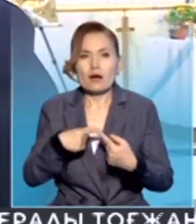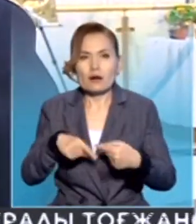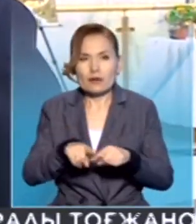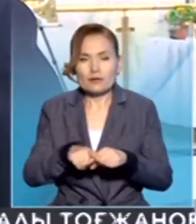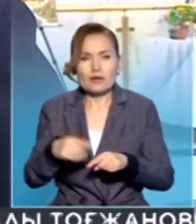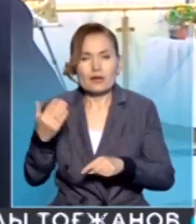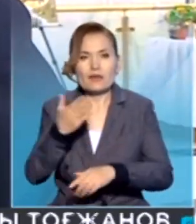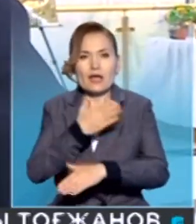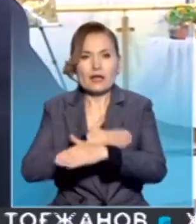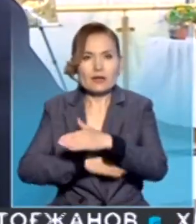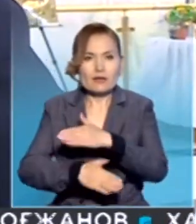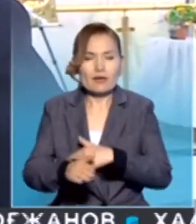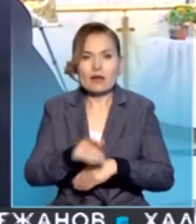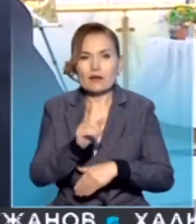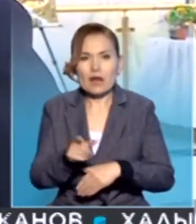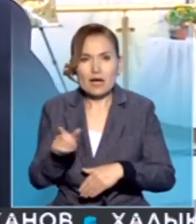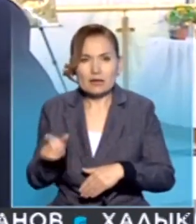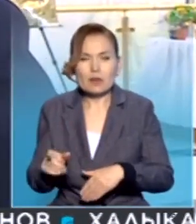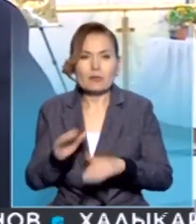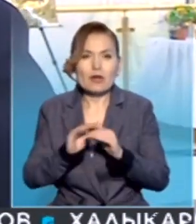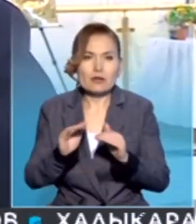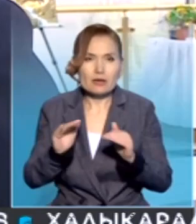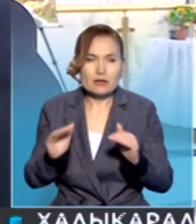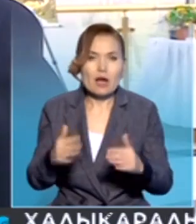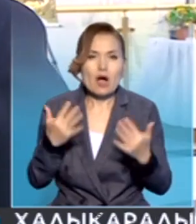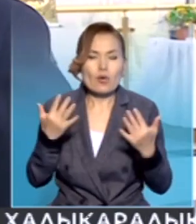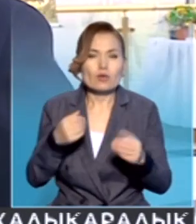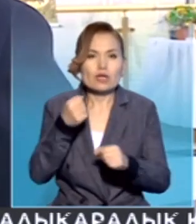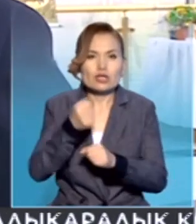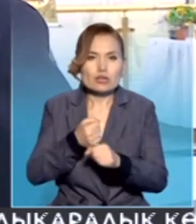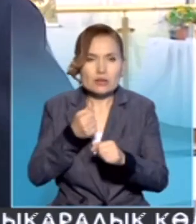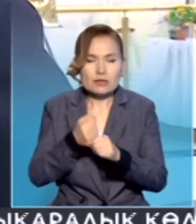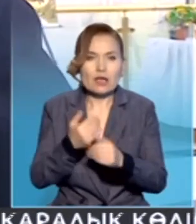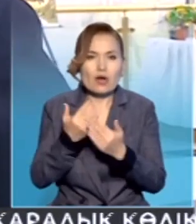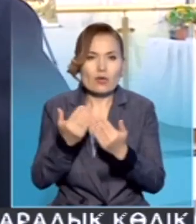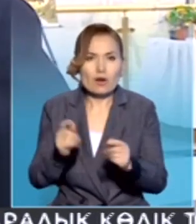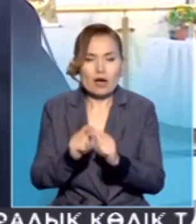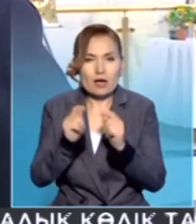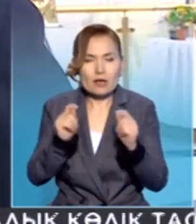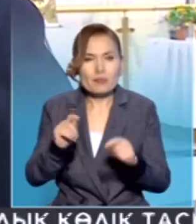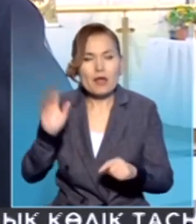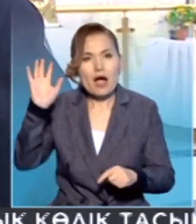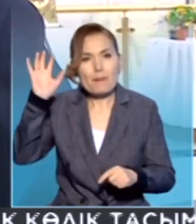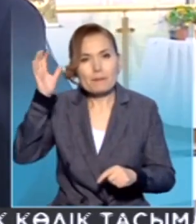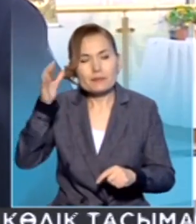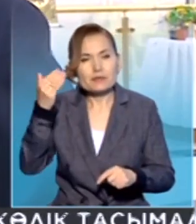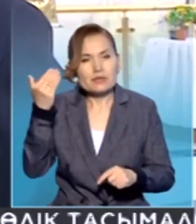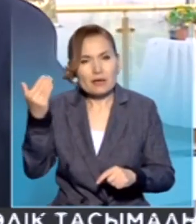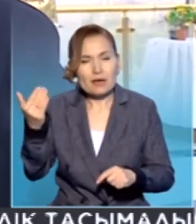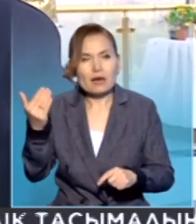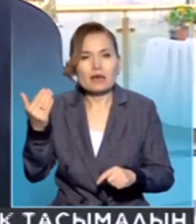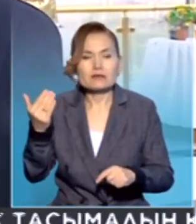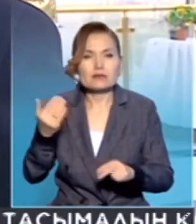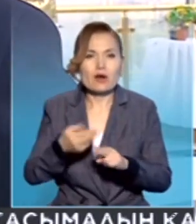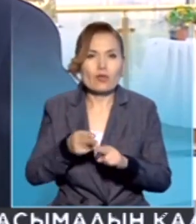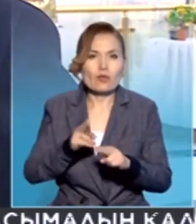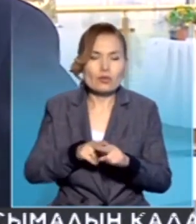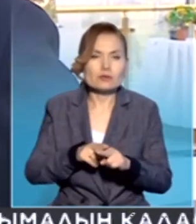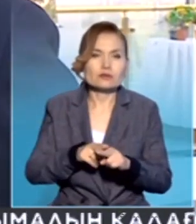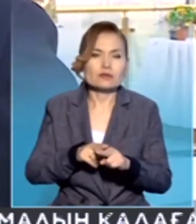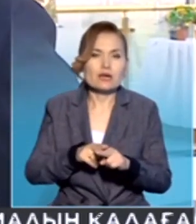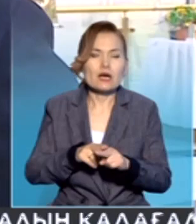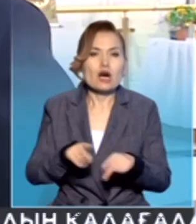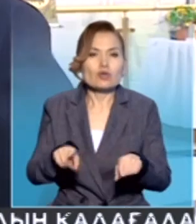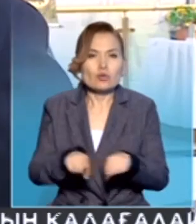алушылардың қолынан келетін нәрселері не істей алатыны, негізі психоневрология көбісі ойлайды ғой, дәрі-дәрмек ішіп палатада жатады